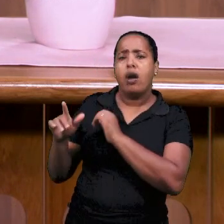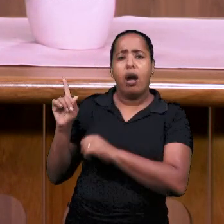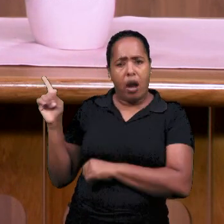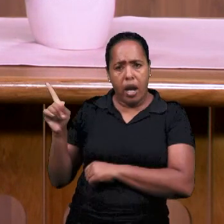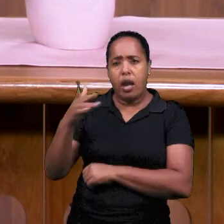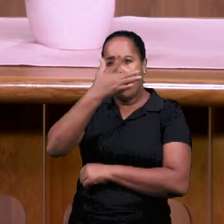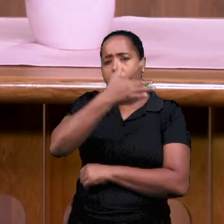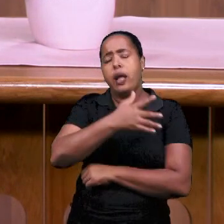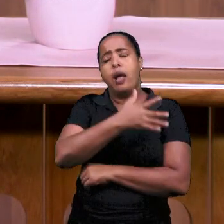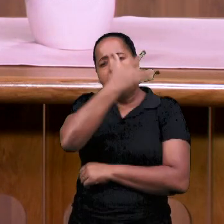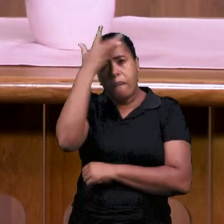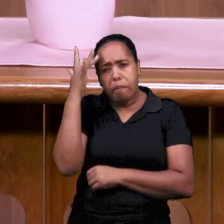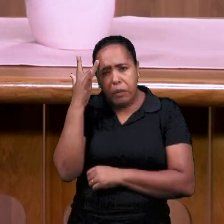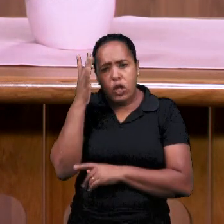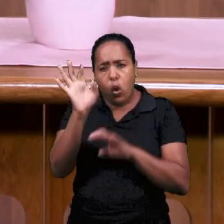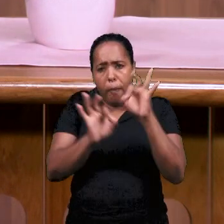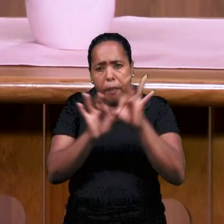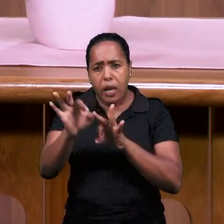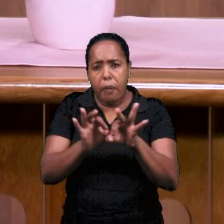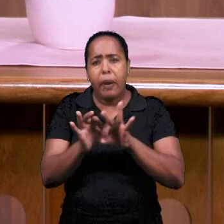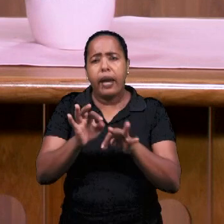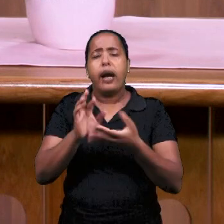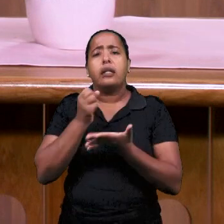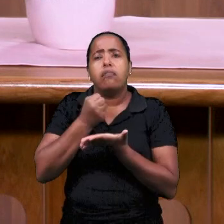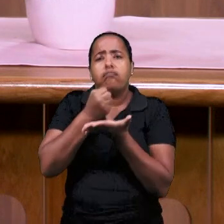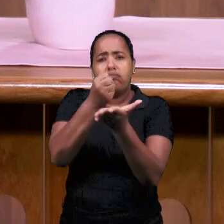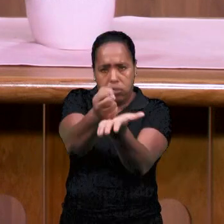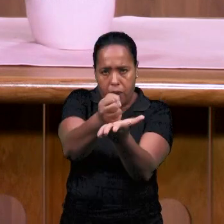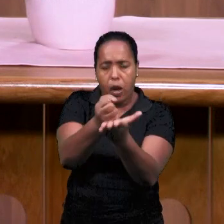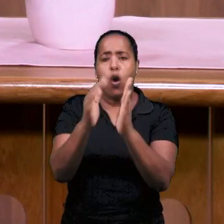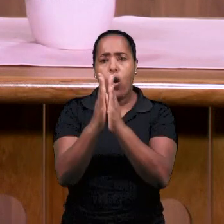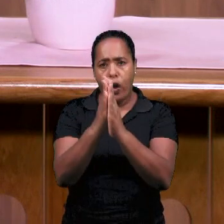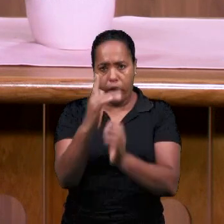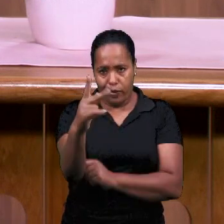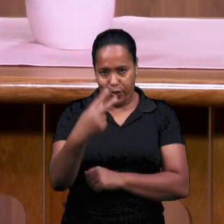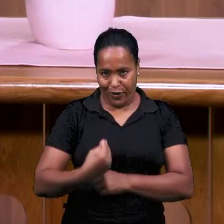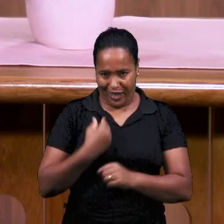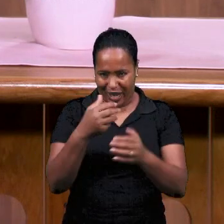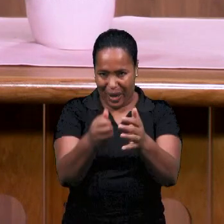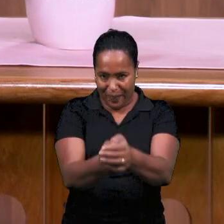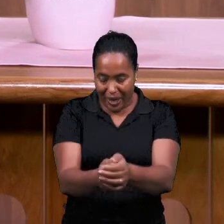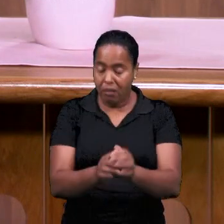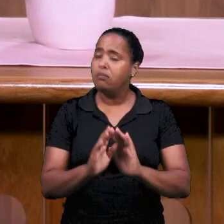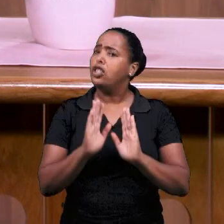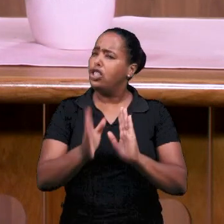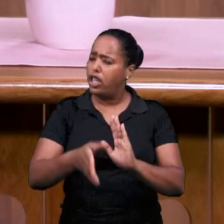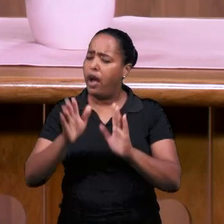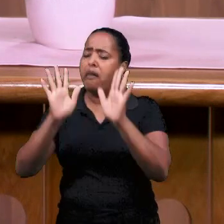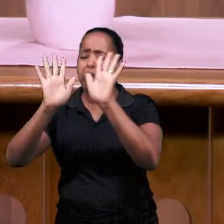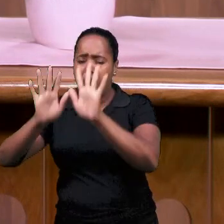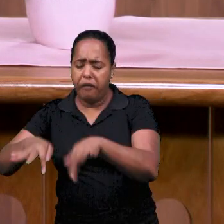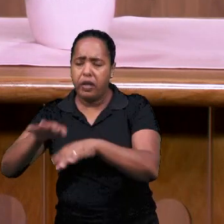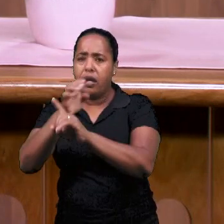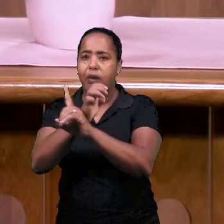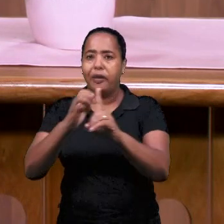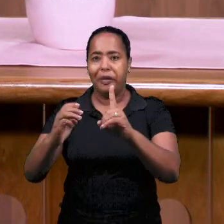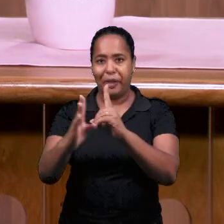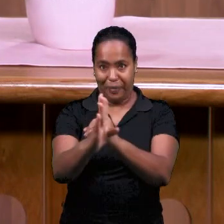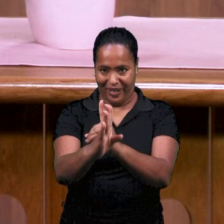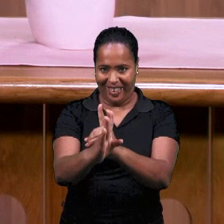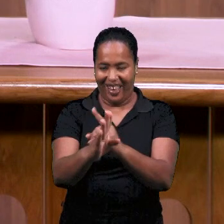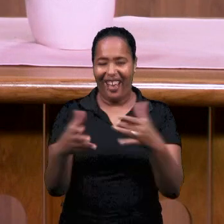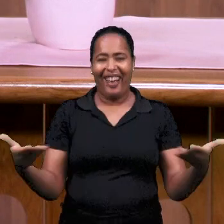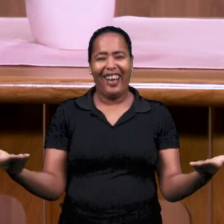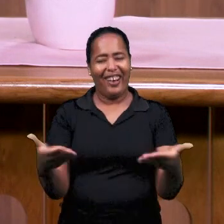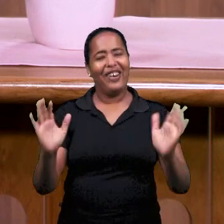passez ce numéro spécifique au Brésil. Donc il y aura quelqu'un pour vous répondre. Mais on